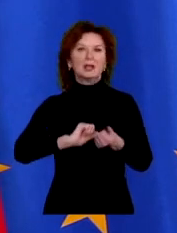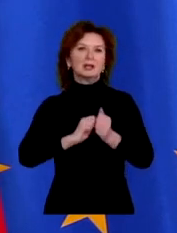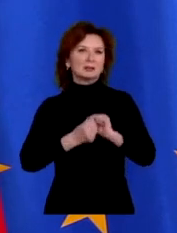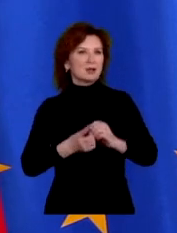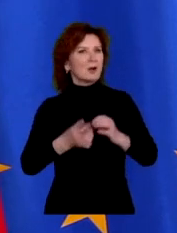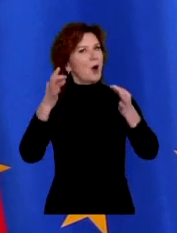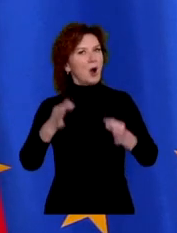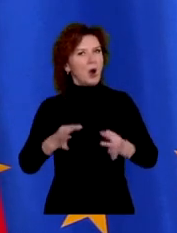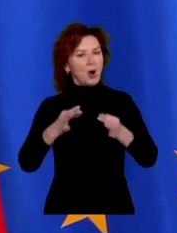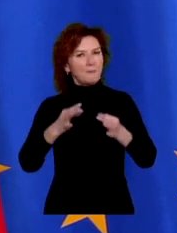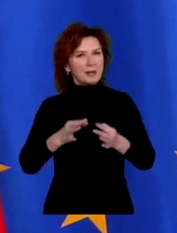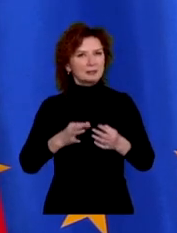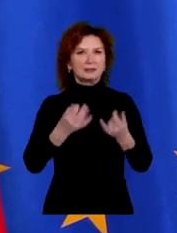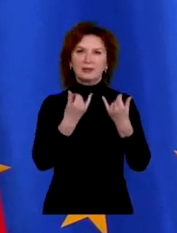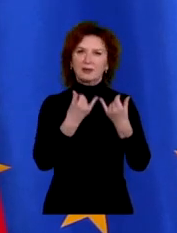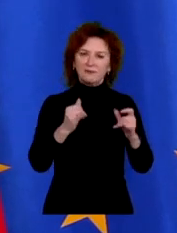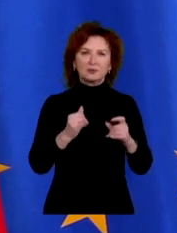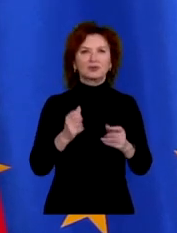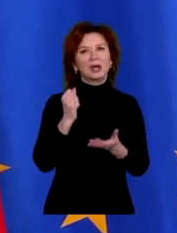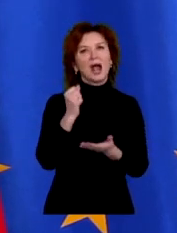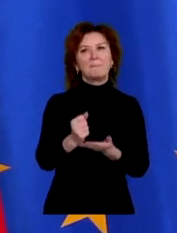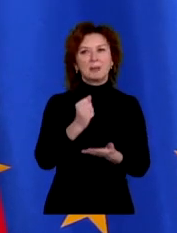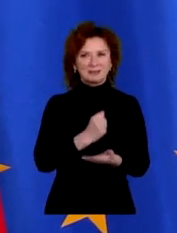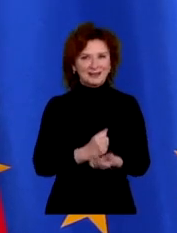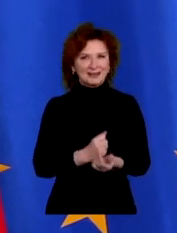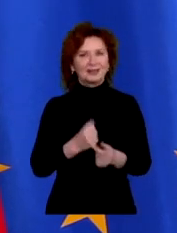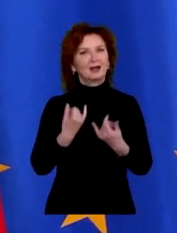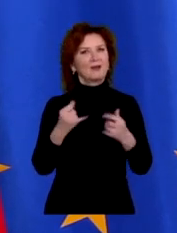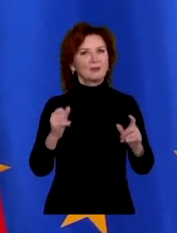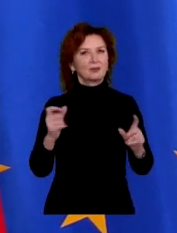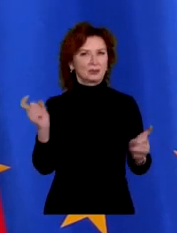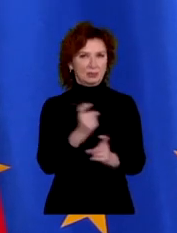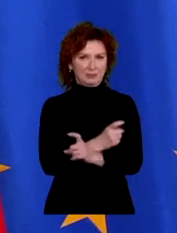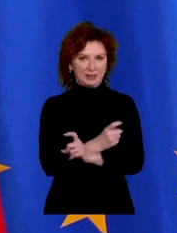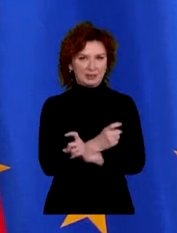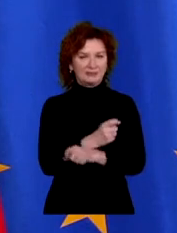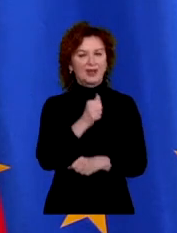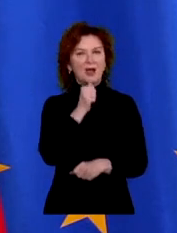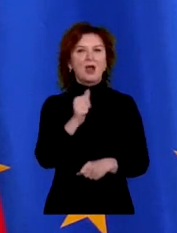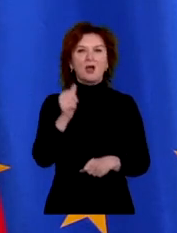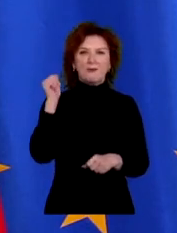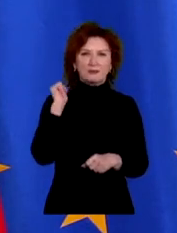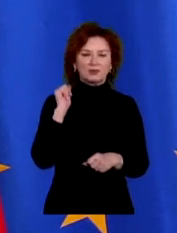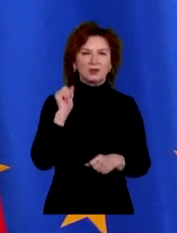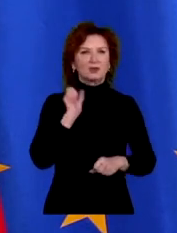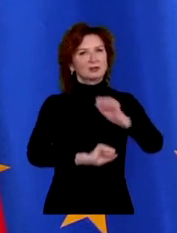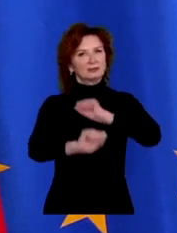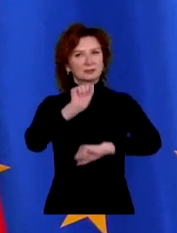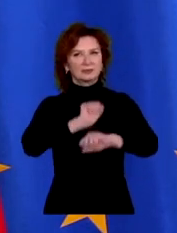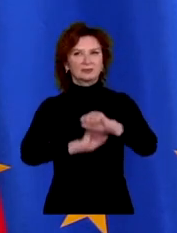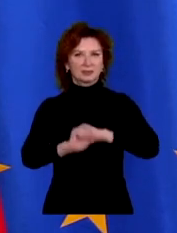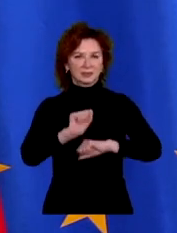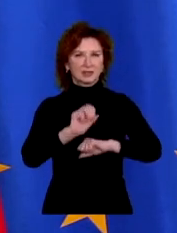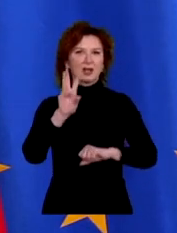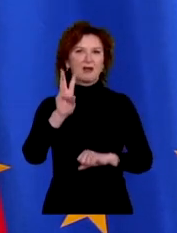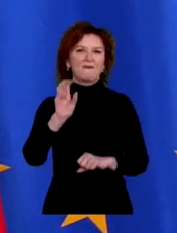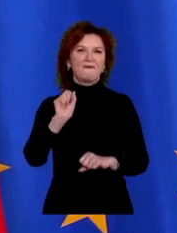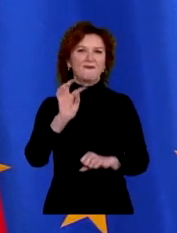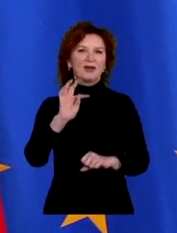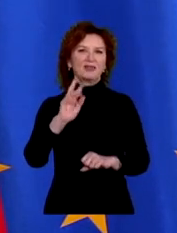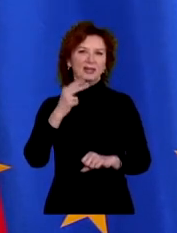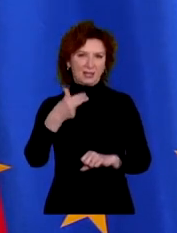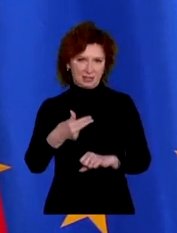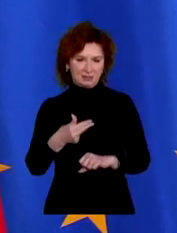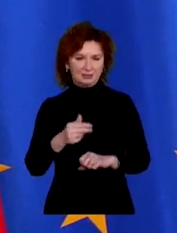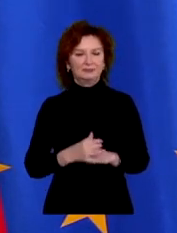placówkach. Wspomnę tutaj ten szczególny gest wczoraj w Watykanie ambasadorów Grupy Wyszehradzkiej, którzy złożyli